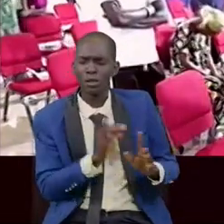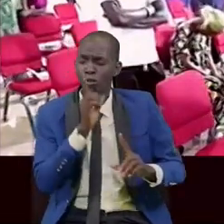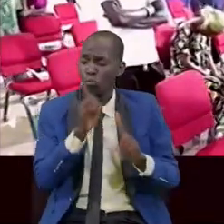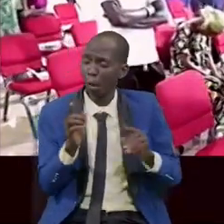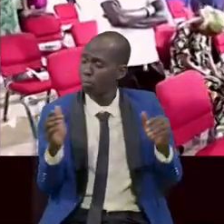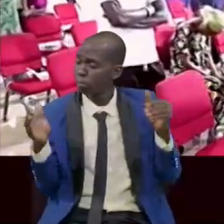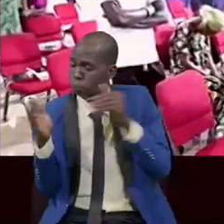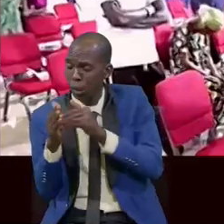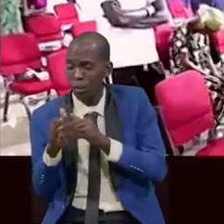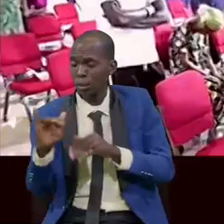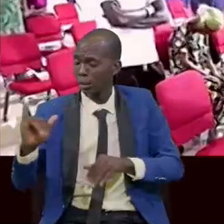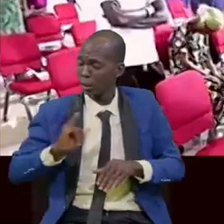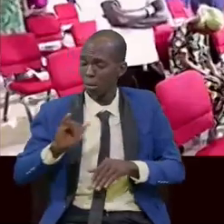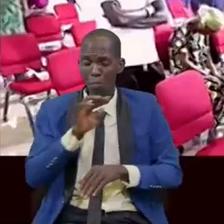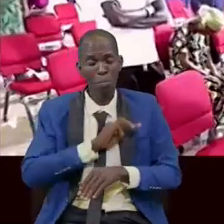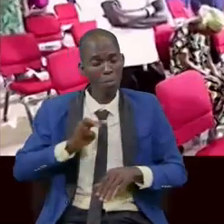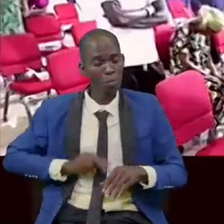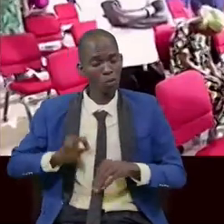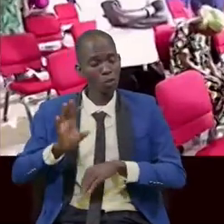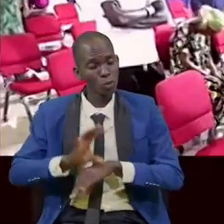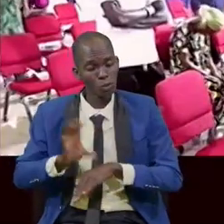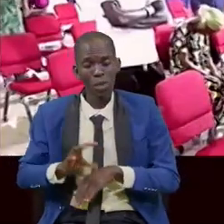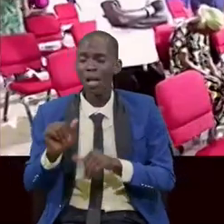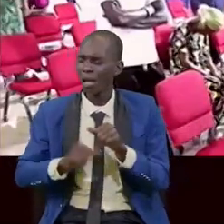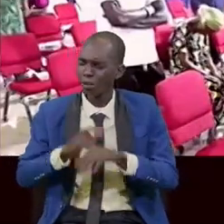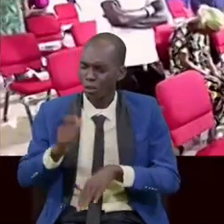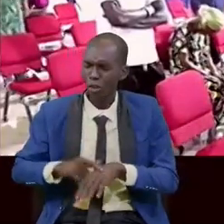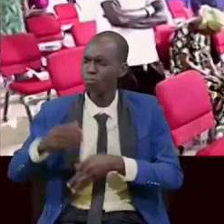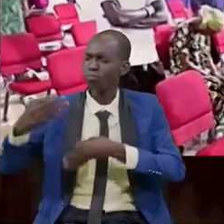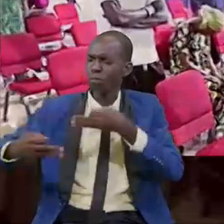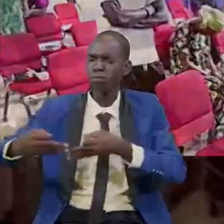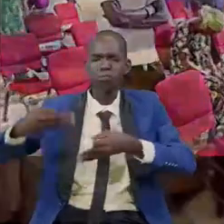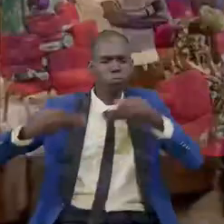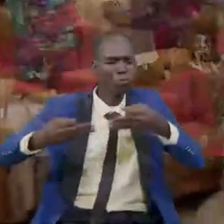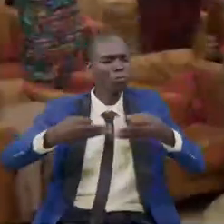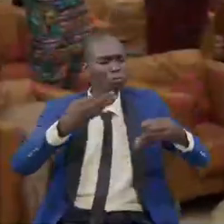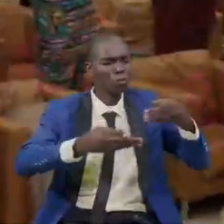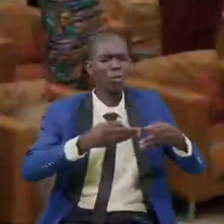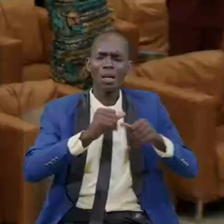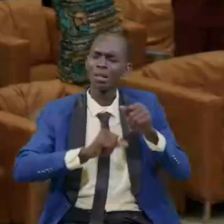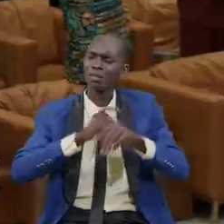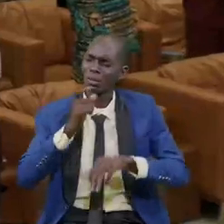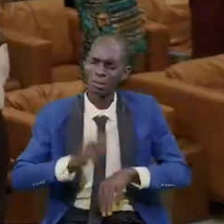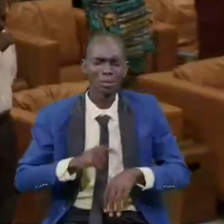membres de l'église. Je parle contre les membres à tout moment. Je ne fais que